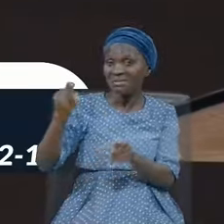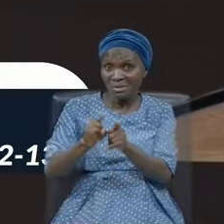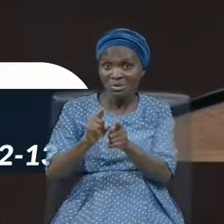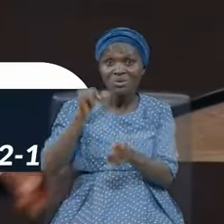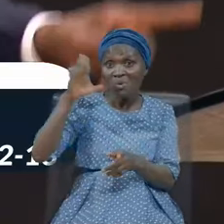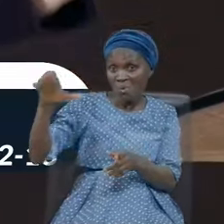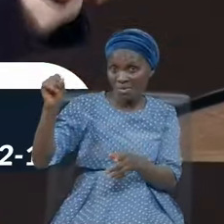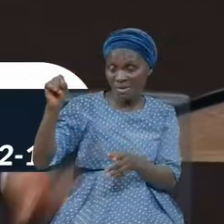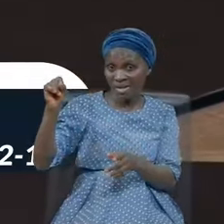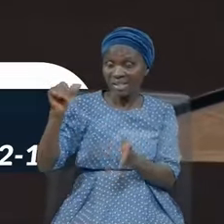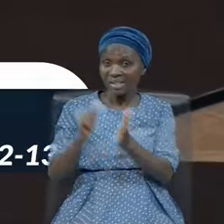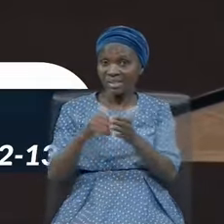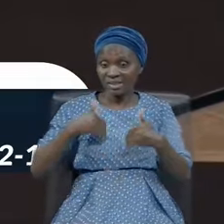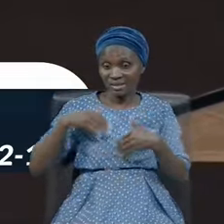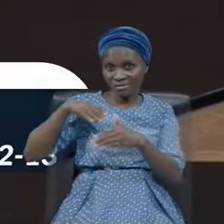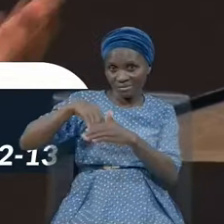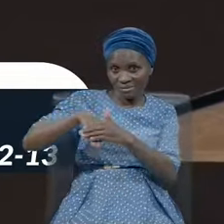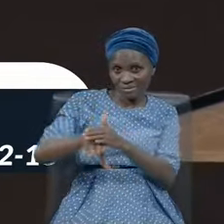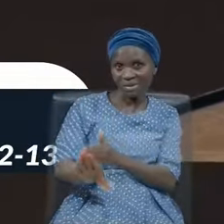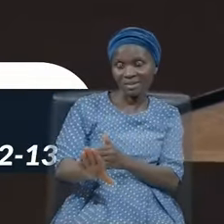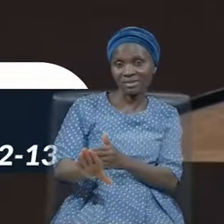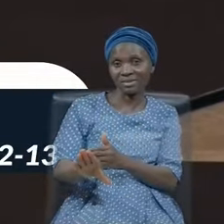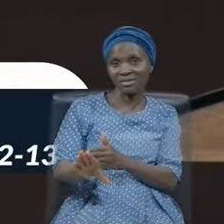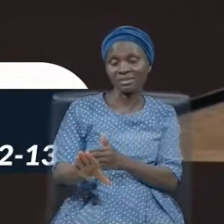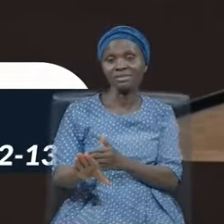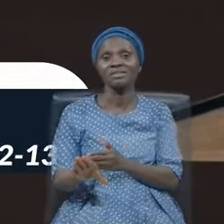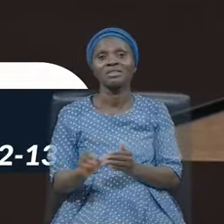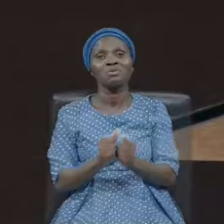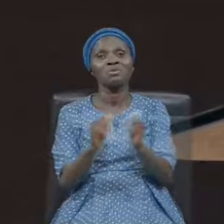s'est glissé parmi vous certains hommes, certaines femmes,